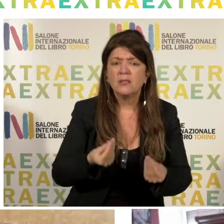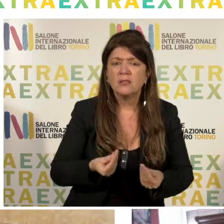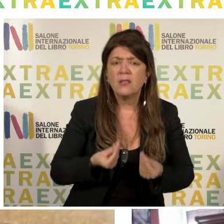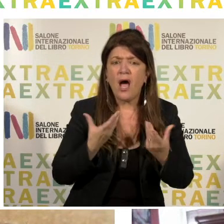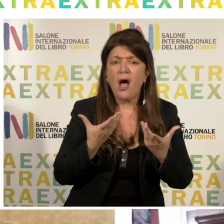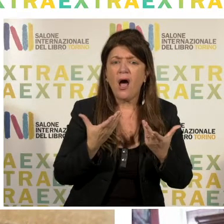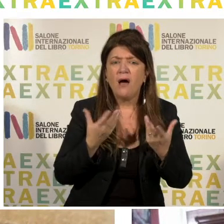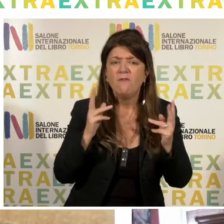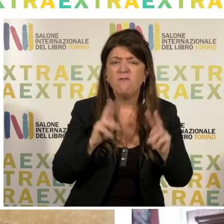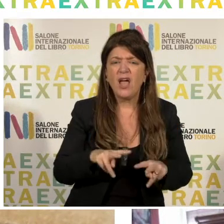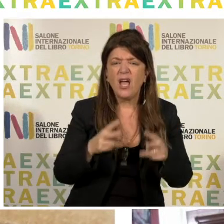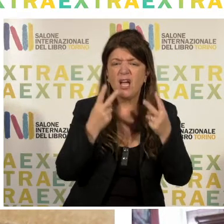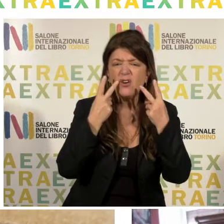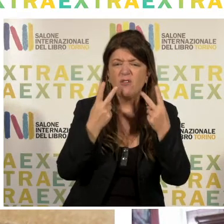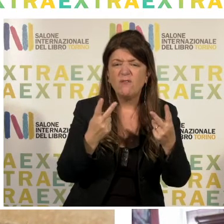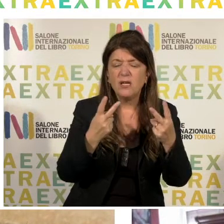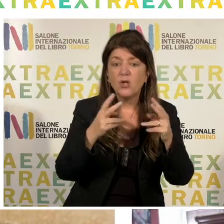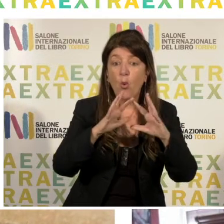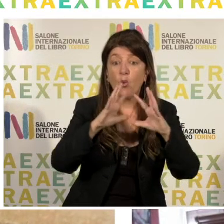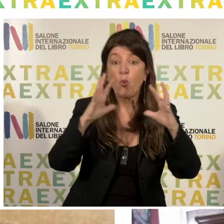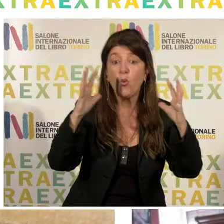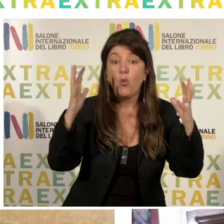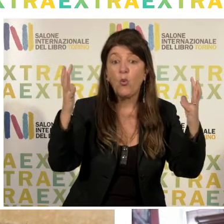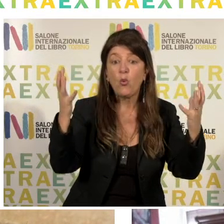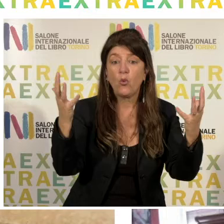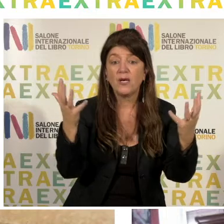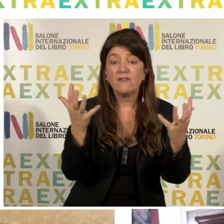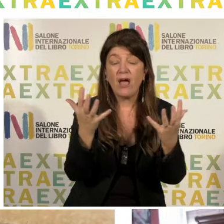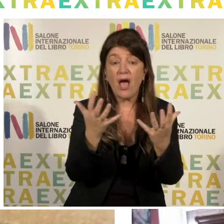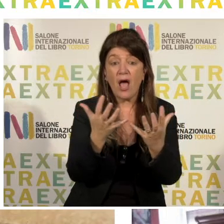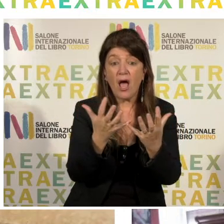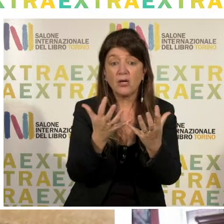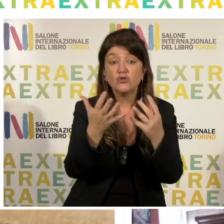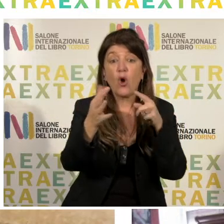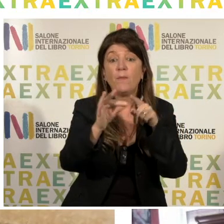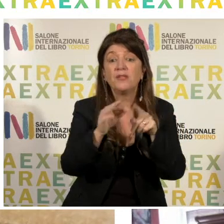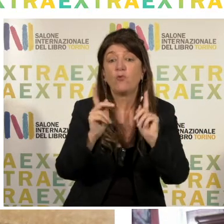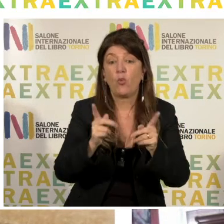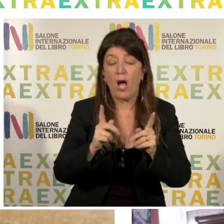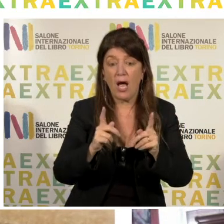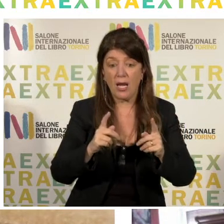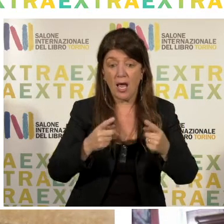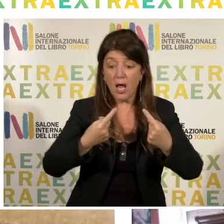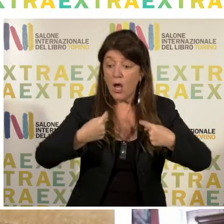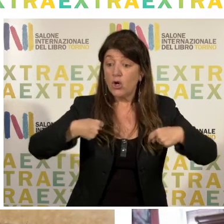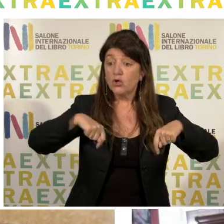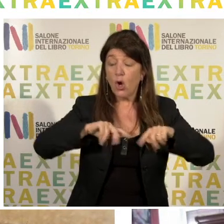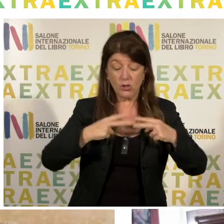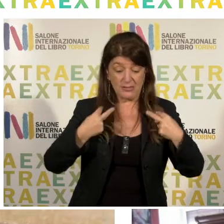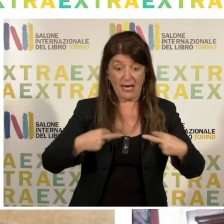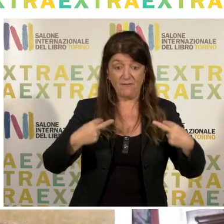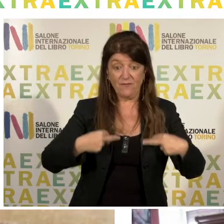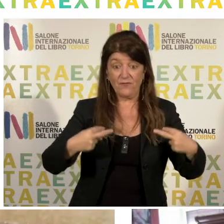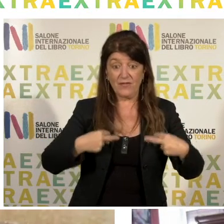scopo e che dentro l'universo anche la nostra vita in sé, la comparsa stessa